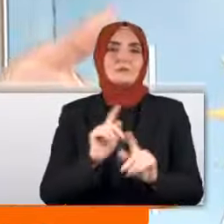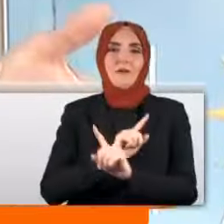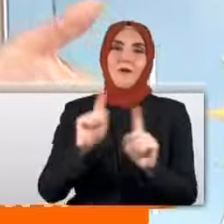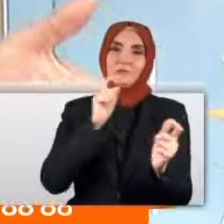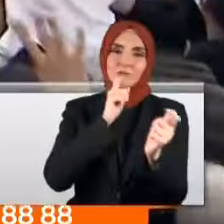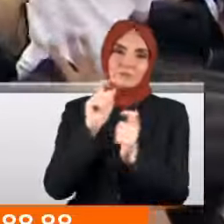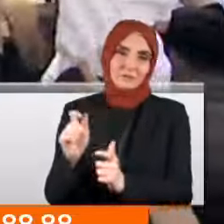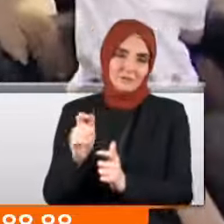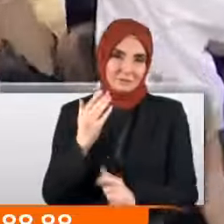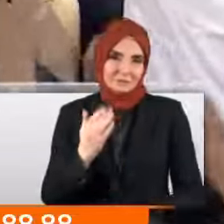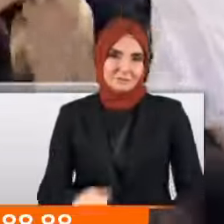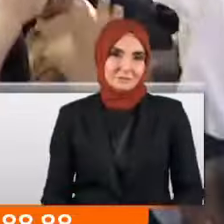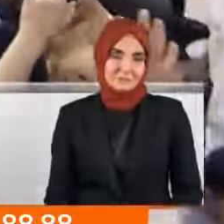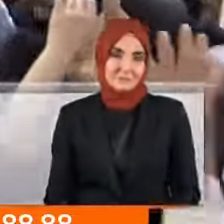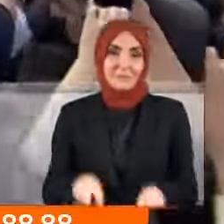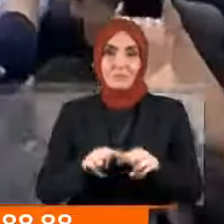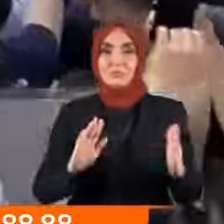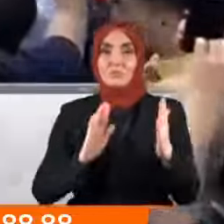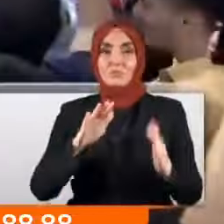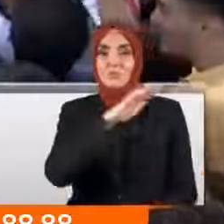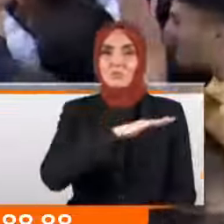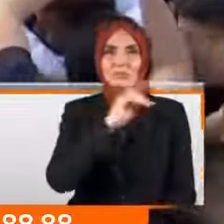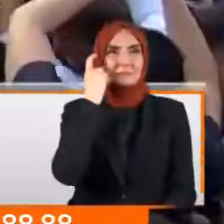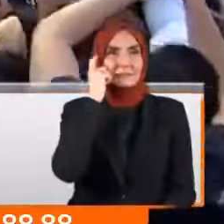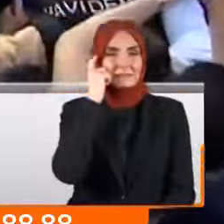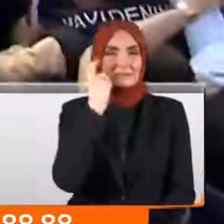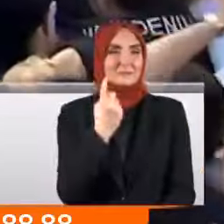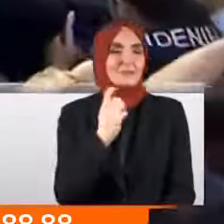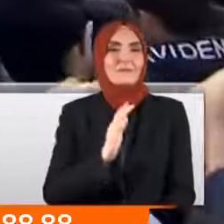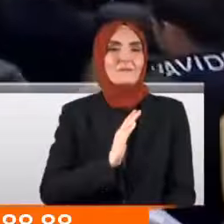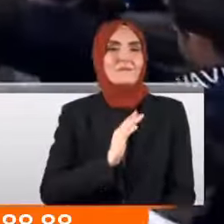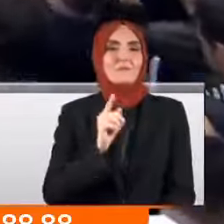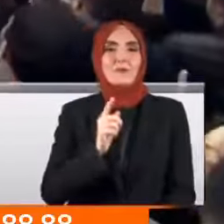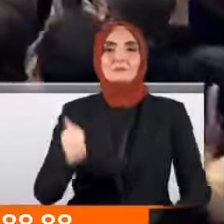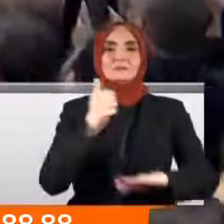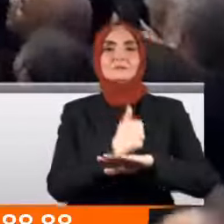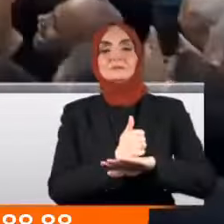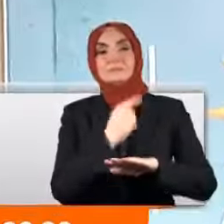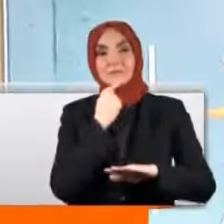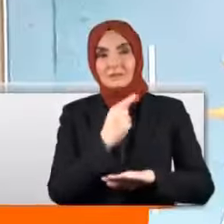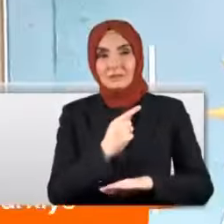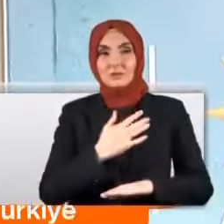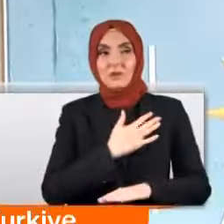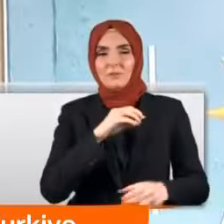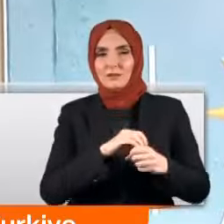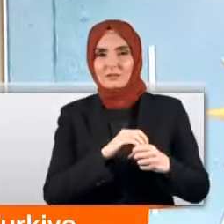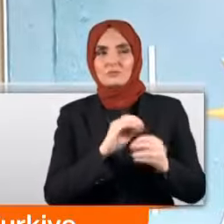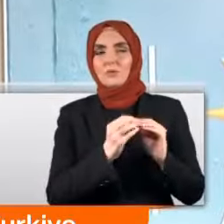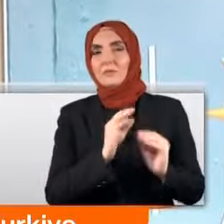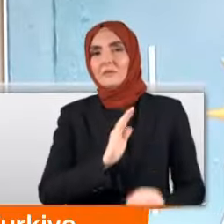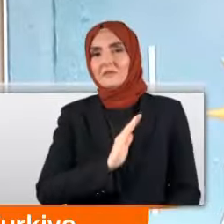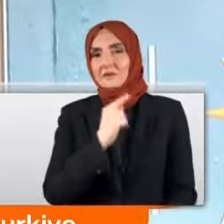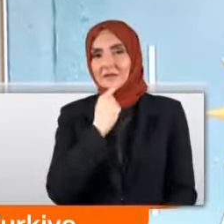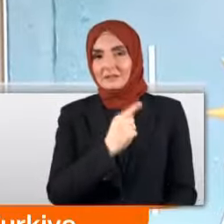Allah'ınıza kurban sizin. Muhalefetin tek derdi koltuk dedi, CHP içinde yaşanan kaosa dikkat çekti. Parti içindeki